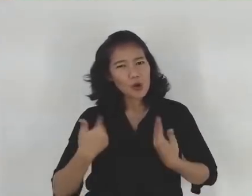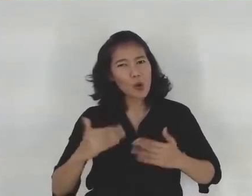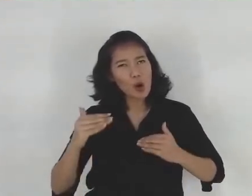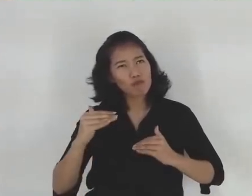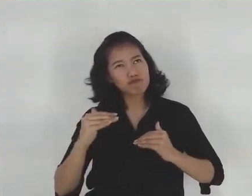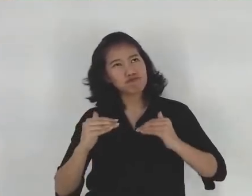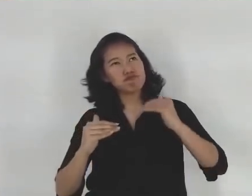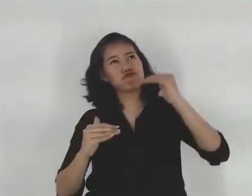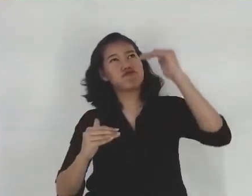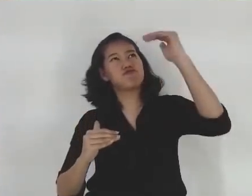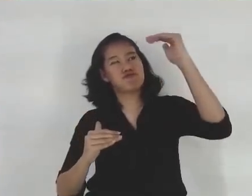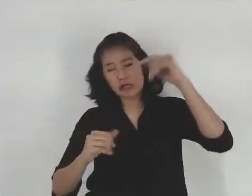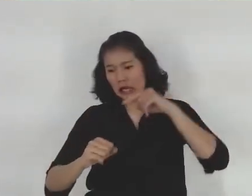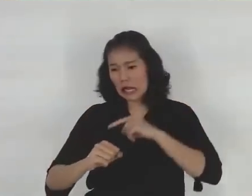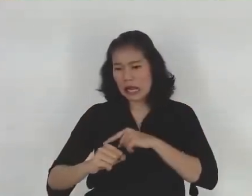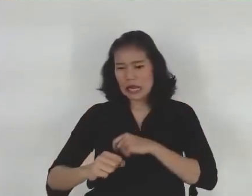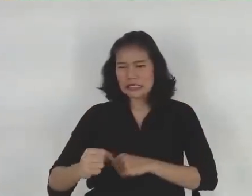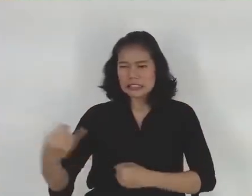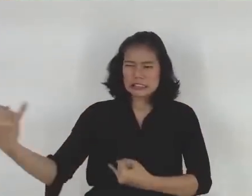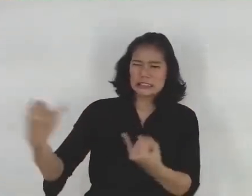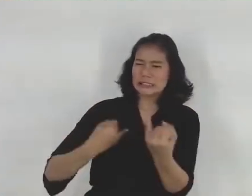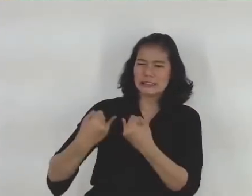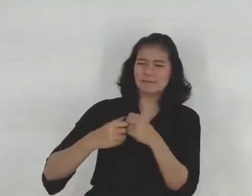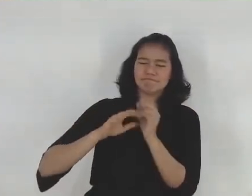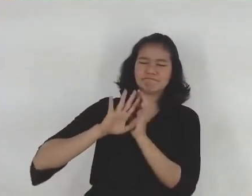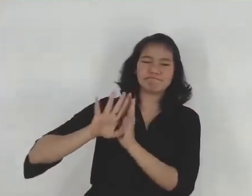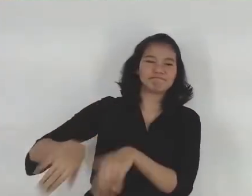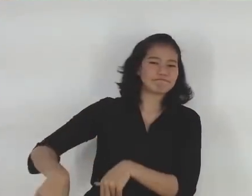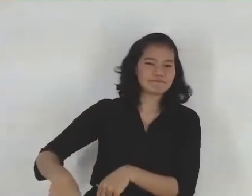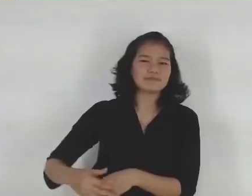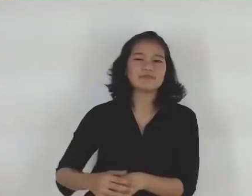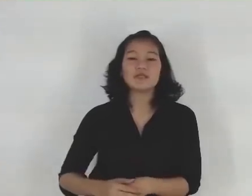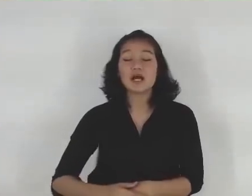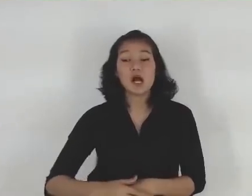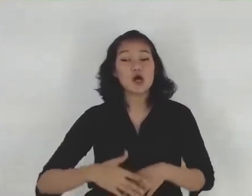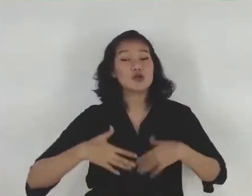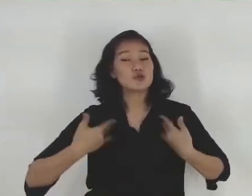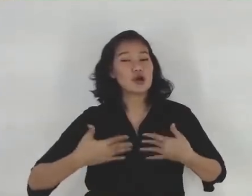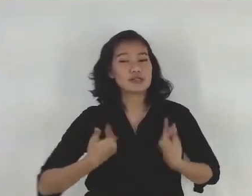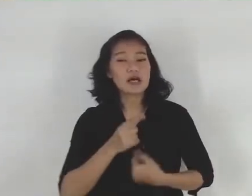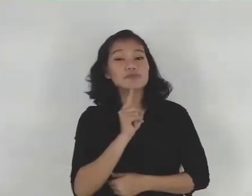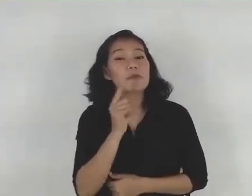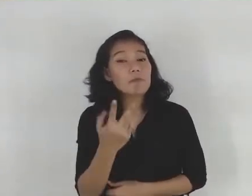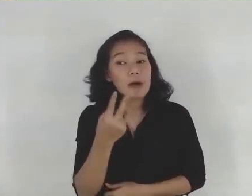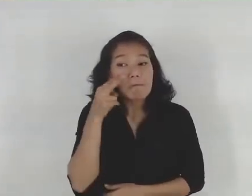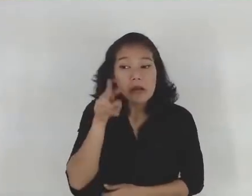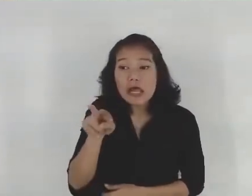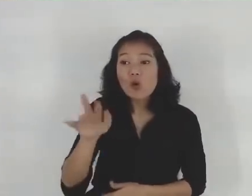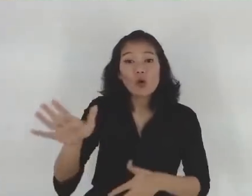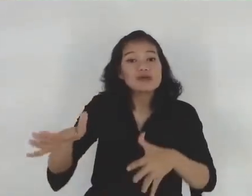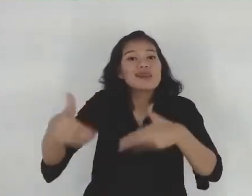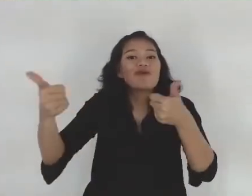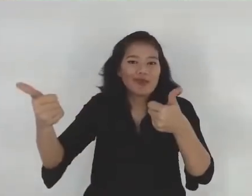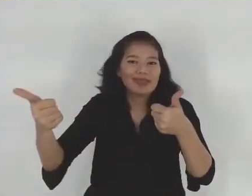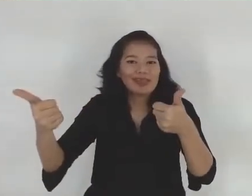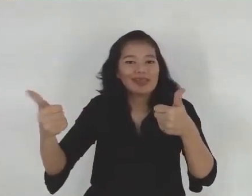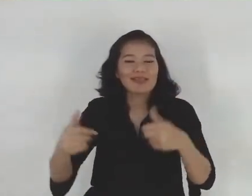derita yang sudah ia alami sukacita karena melihat keselamatan